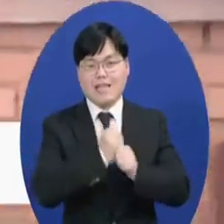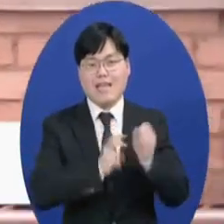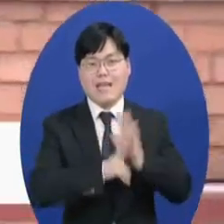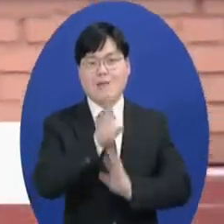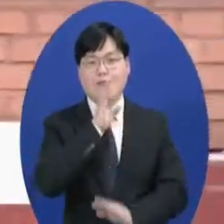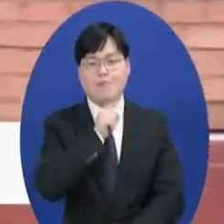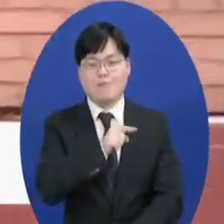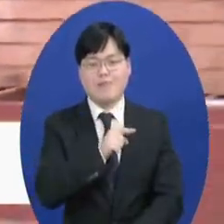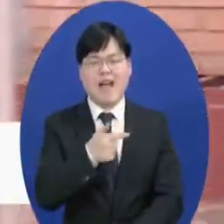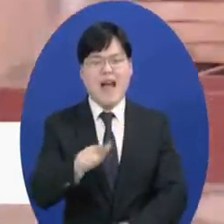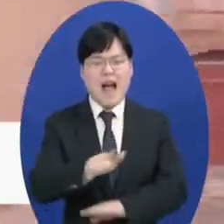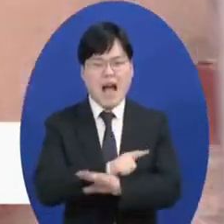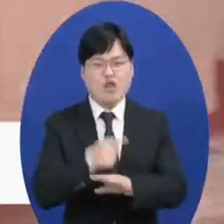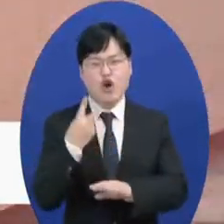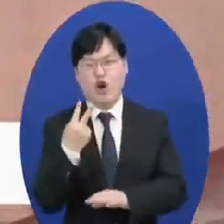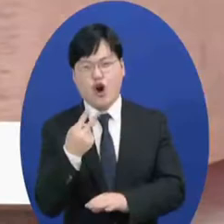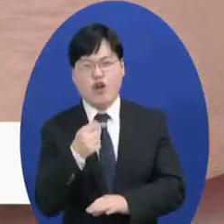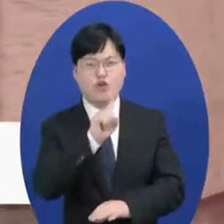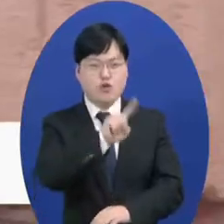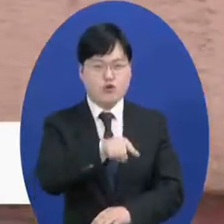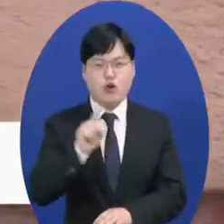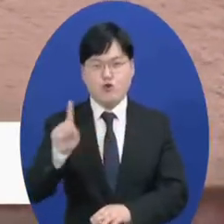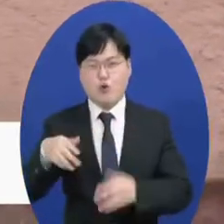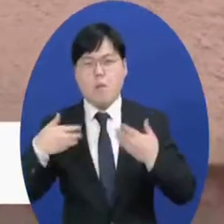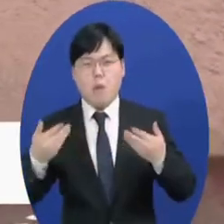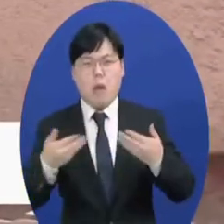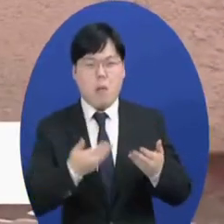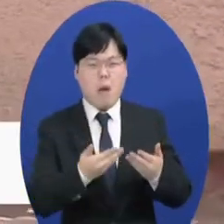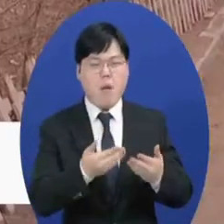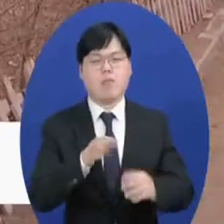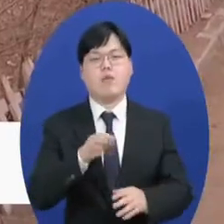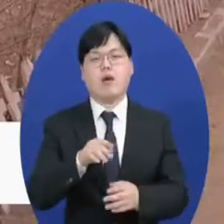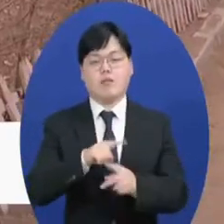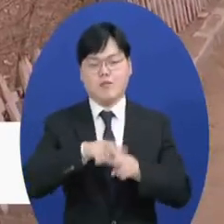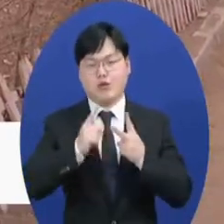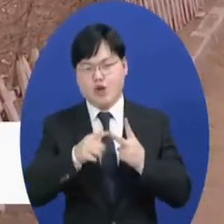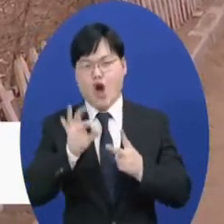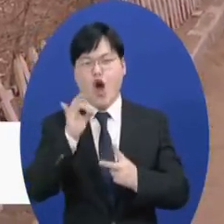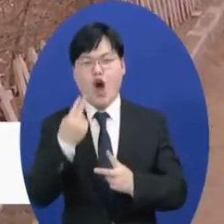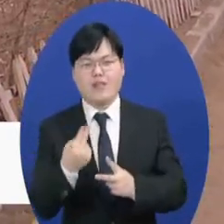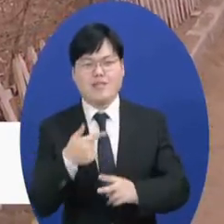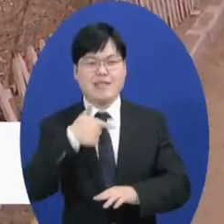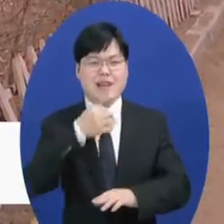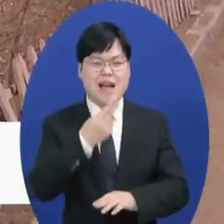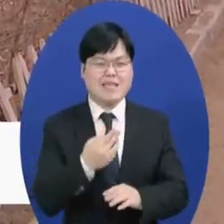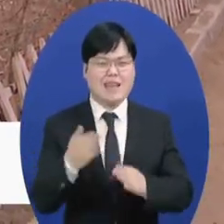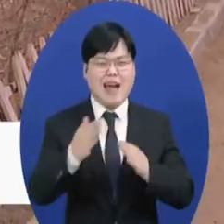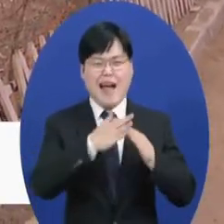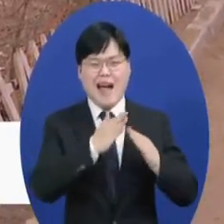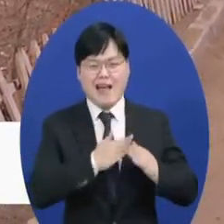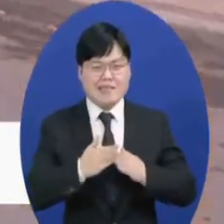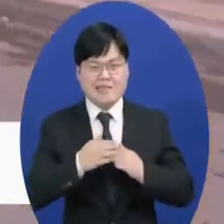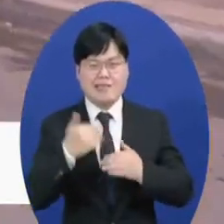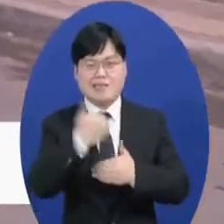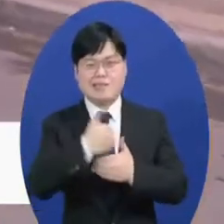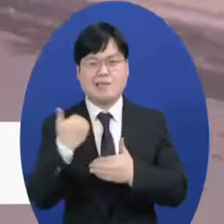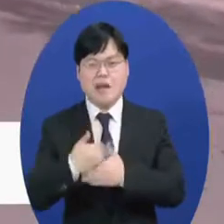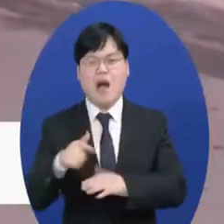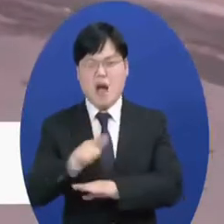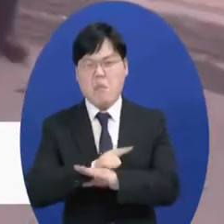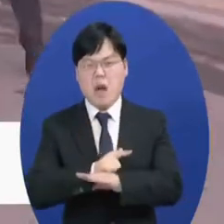юм а. Газар давхардуулан олохоос гадна орц гарц хаасан зөрчил нийслэлд их байна. Өнгөрсөн жил 108 байршилд орц гарцыг